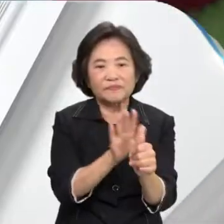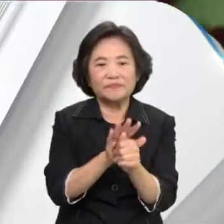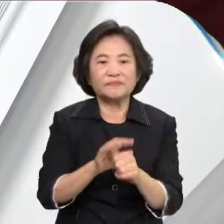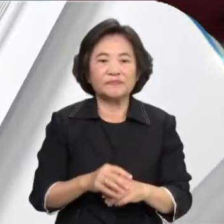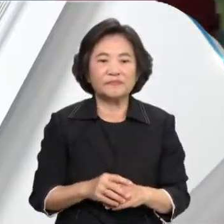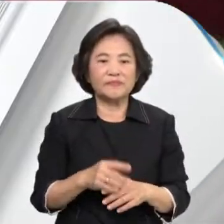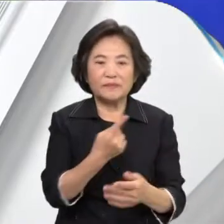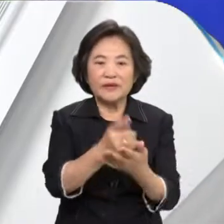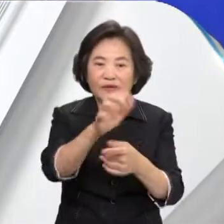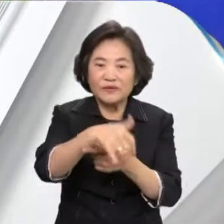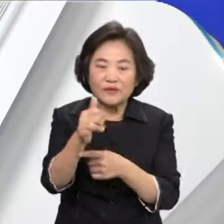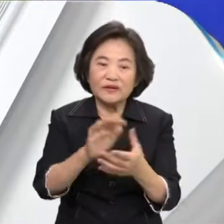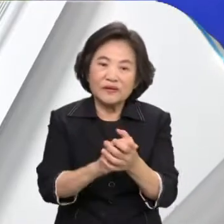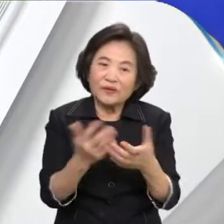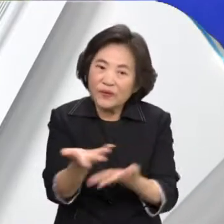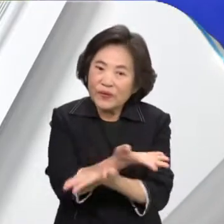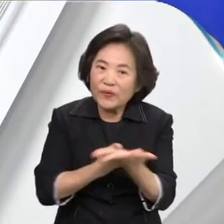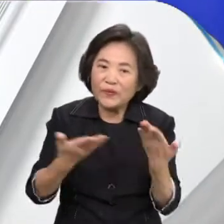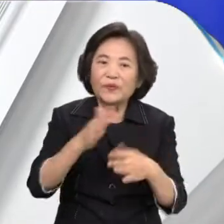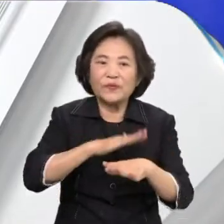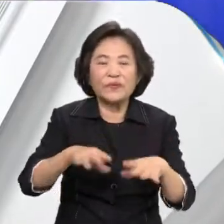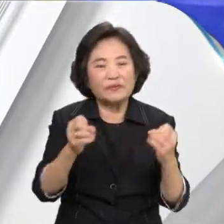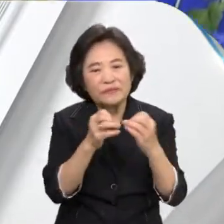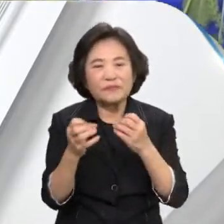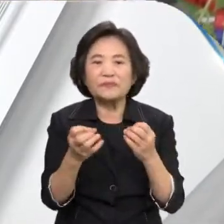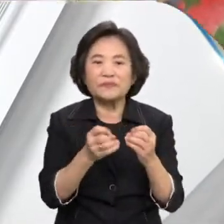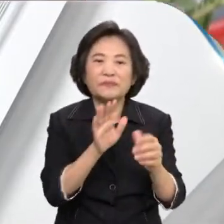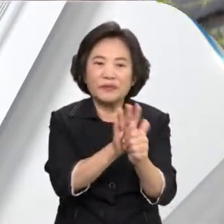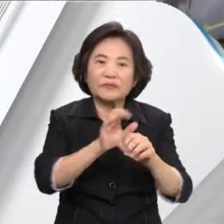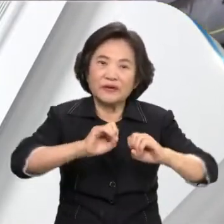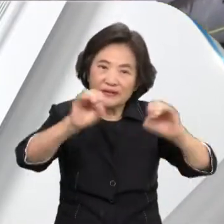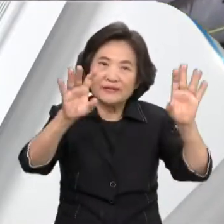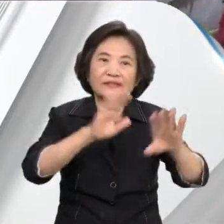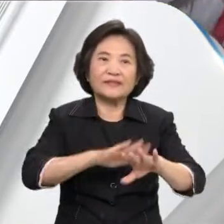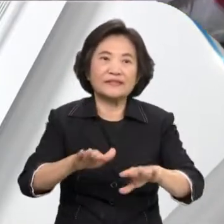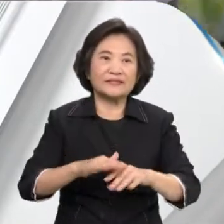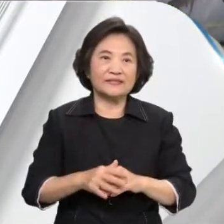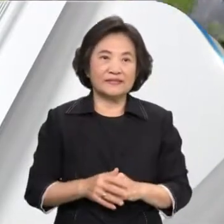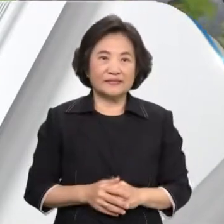了各地农友交流推广。下个新闻，王小琪花莲报道。